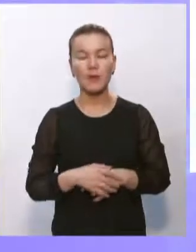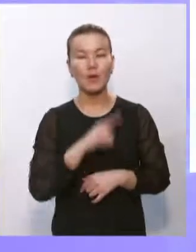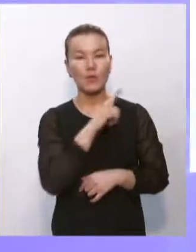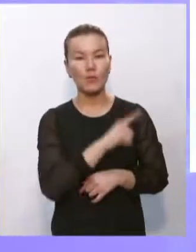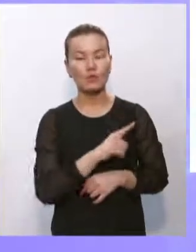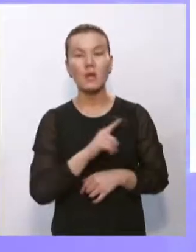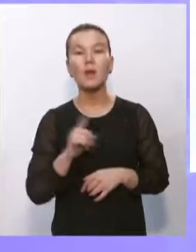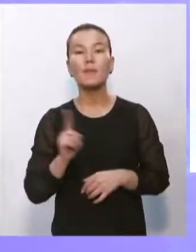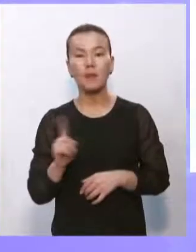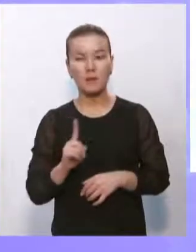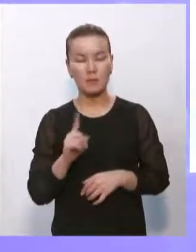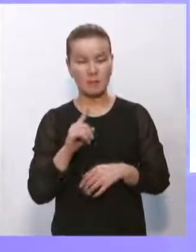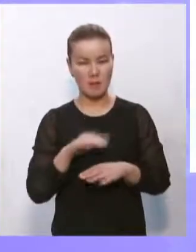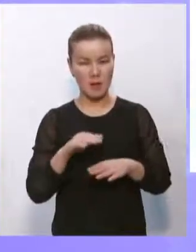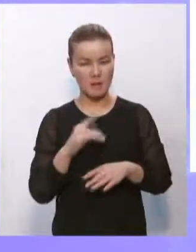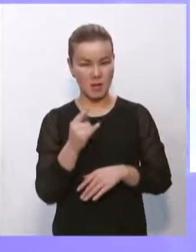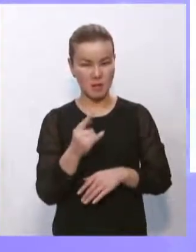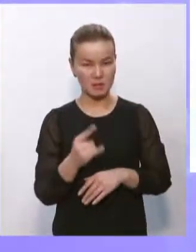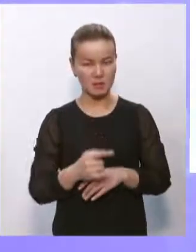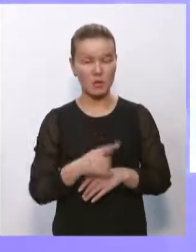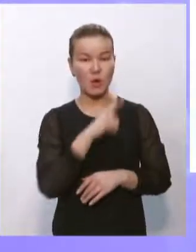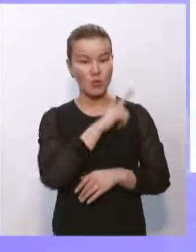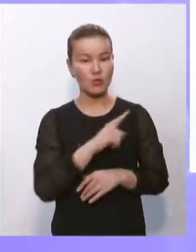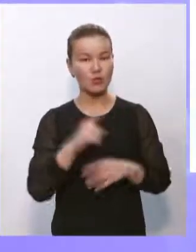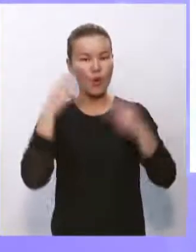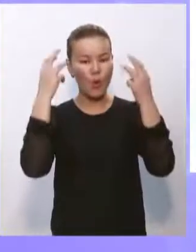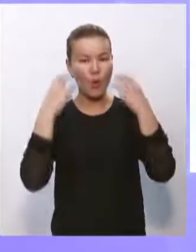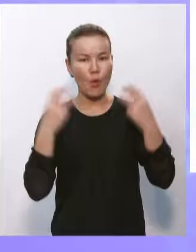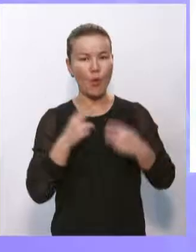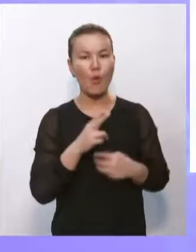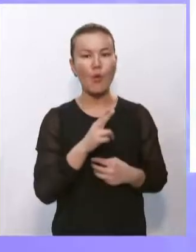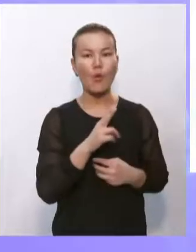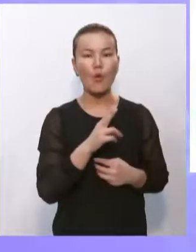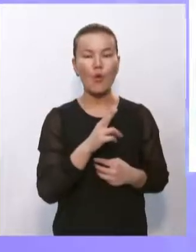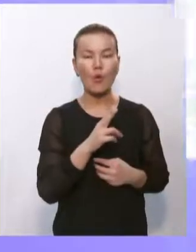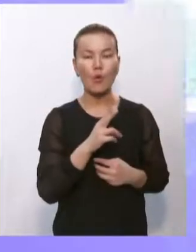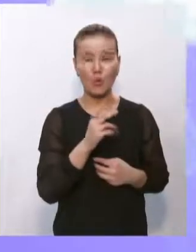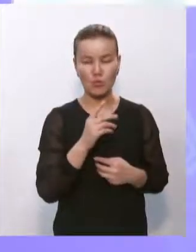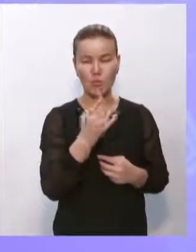Бул эмненин баласы? Бул койдун баласы, козу.